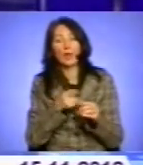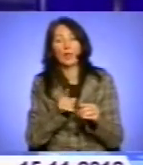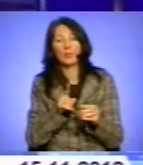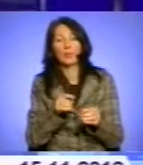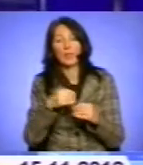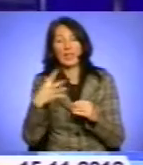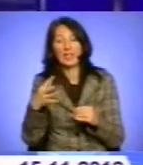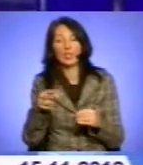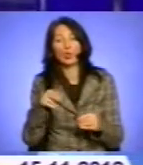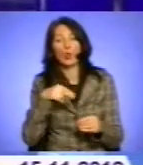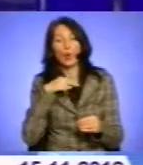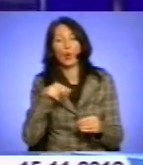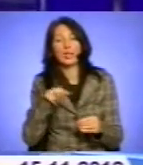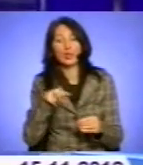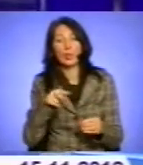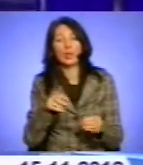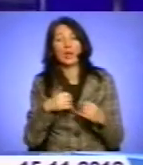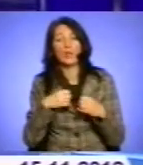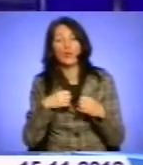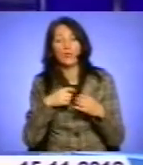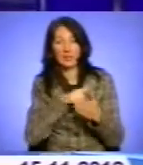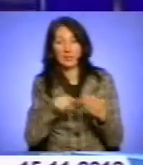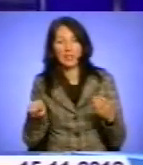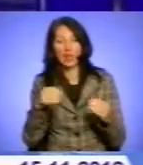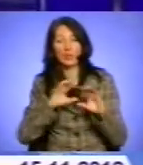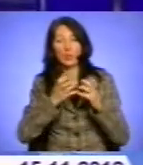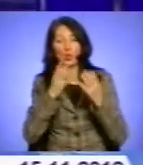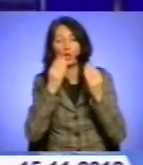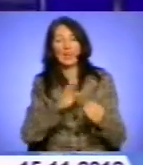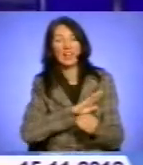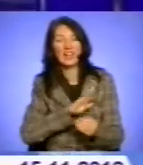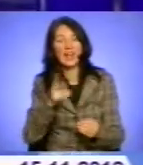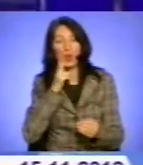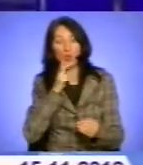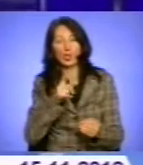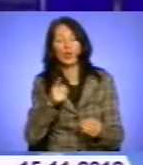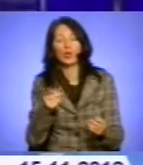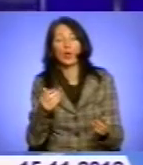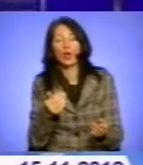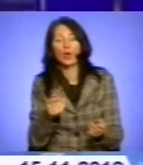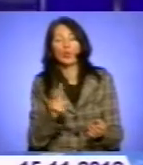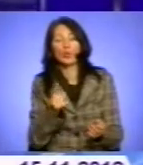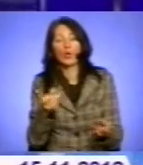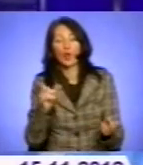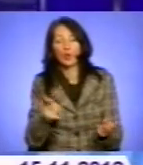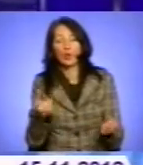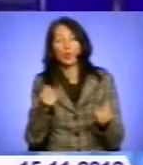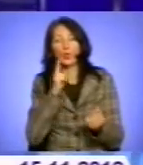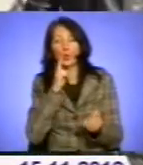відзначають Міжнародний день некуріння. Що спонукає людей взяти цигарку до рук? І чи розуміють вони ризик у наступному